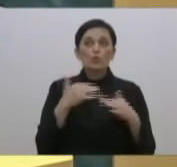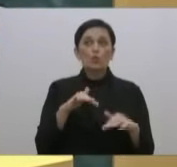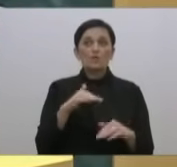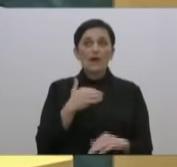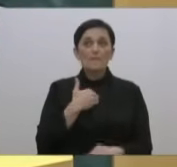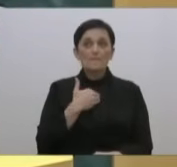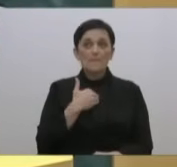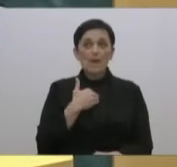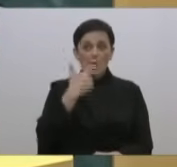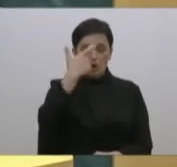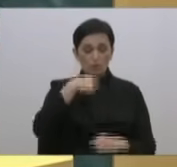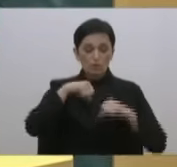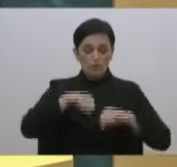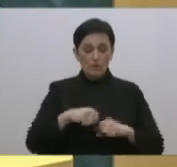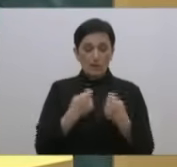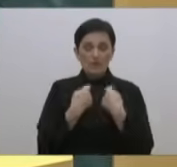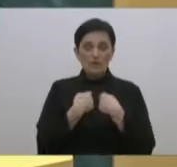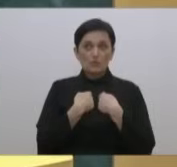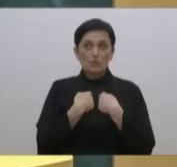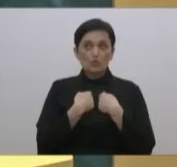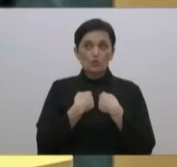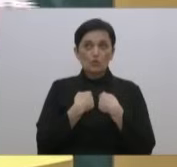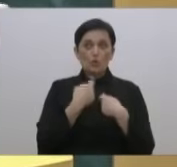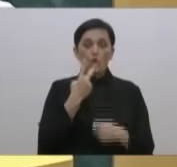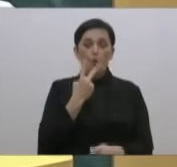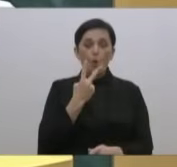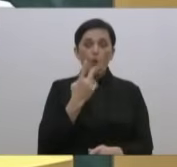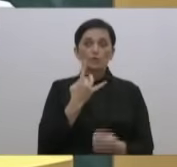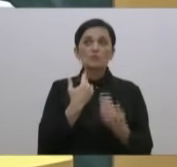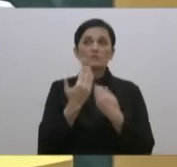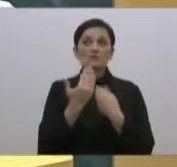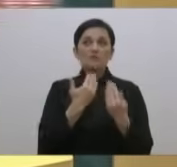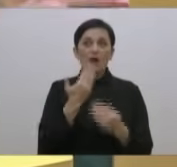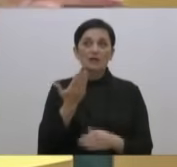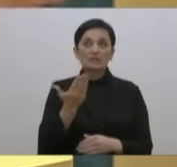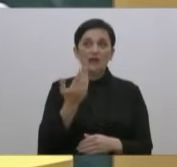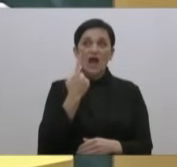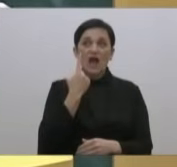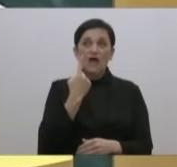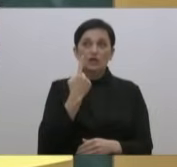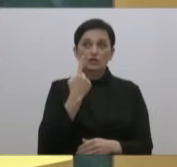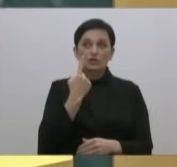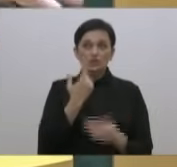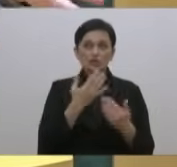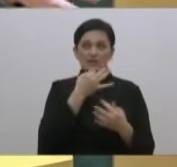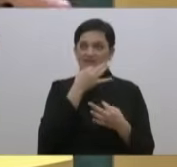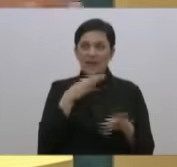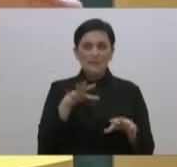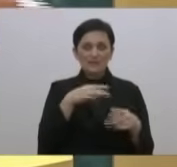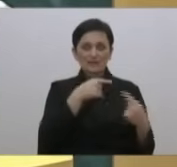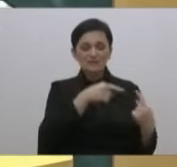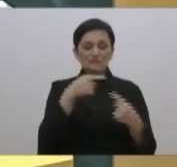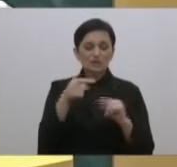მე თავს უფლებას მივცემ და ორნაირად მიმართავ მას. ერთი როგორც ალბათ ნებისმიერ